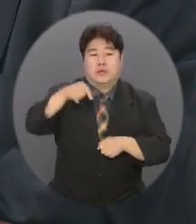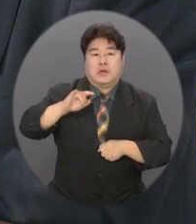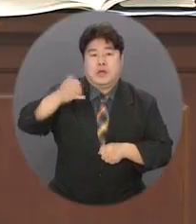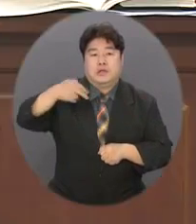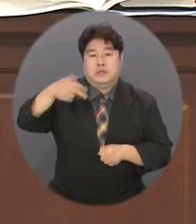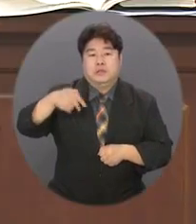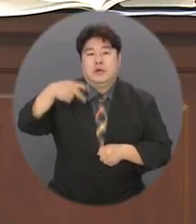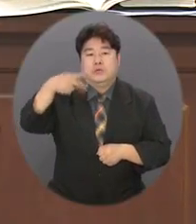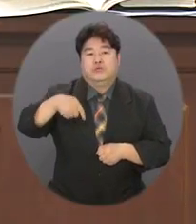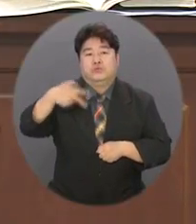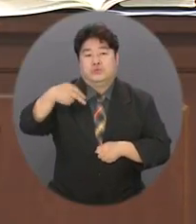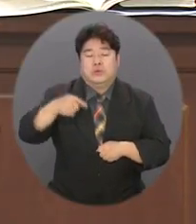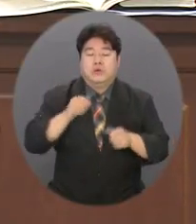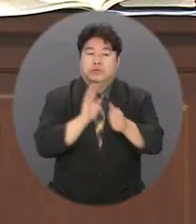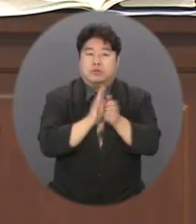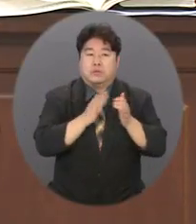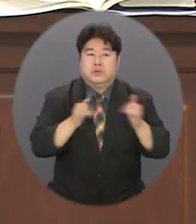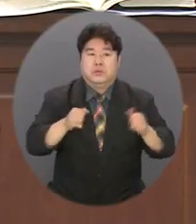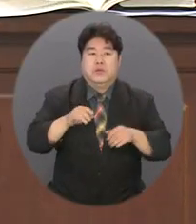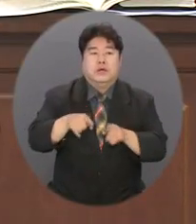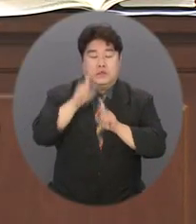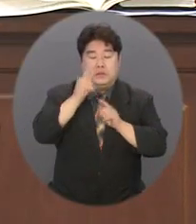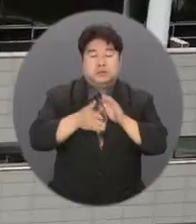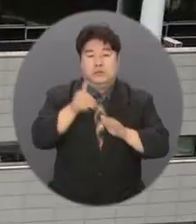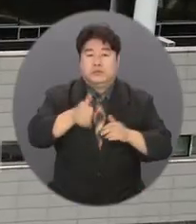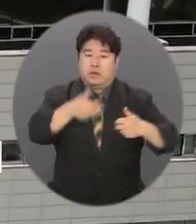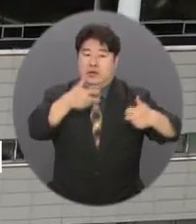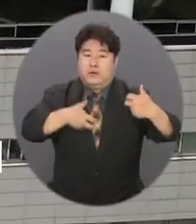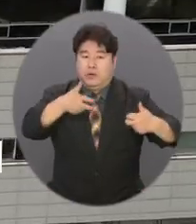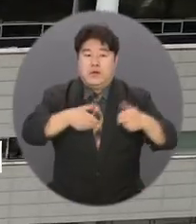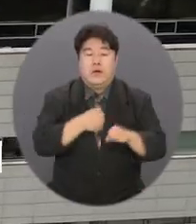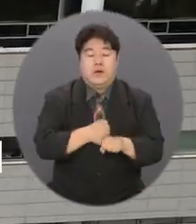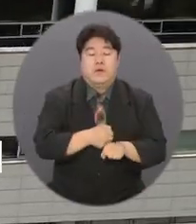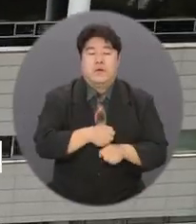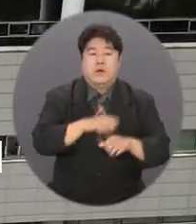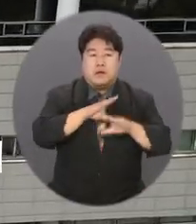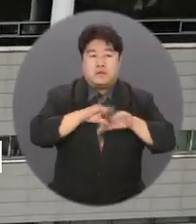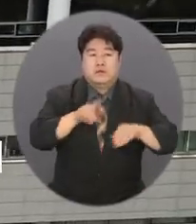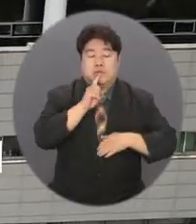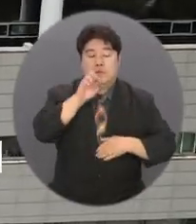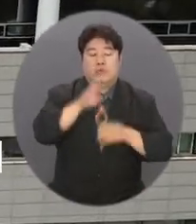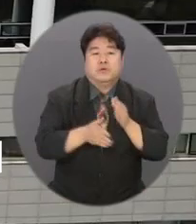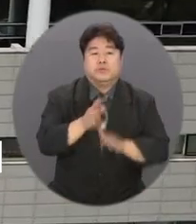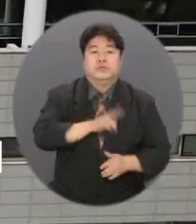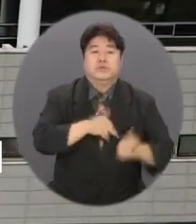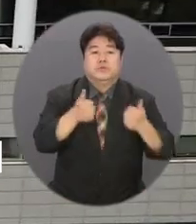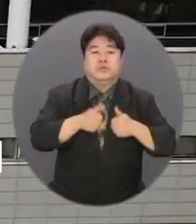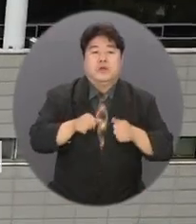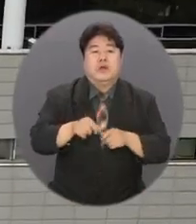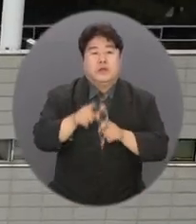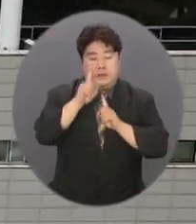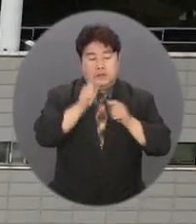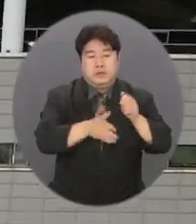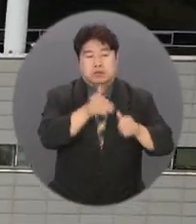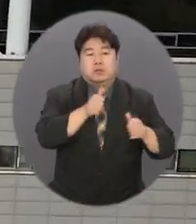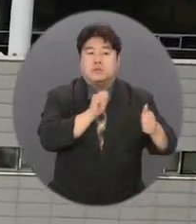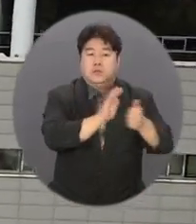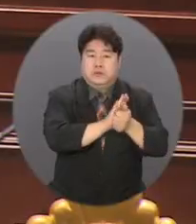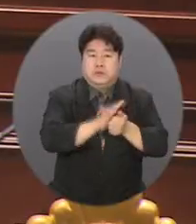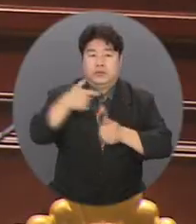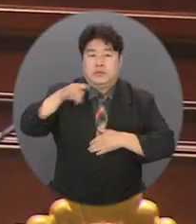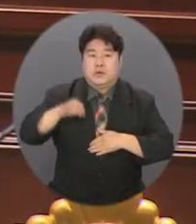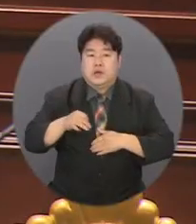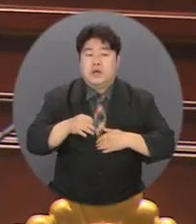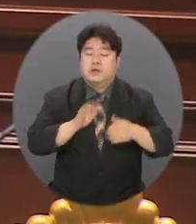지지하는 이들이 이 시장 대리 경쟁의 갔었다는 해석이 나왔습니다 광주시의회 가 20장 지파와 강 수석 지지